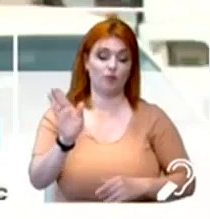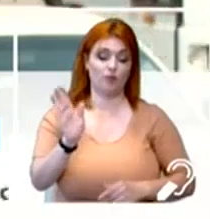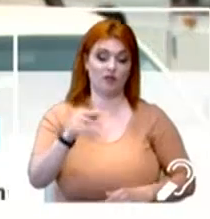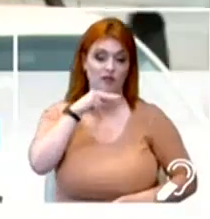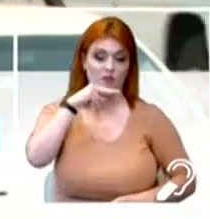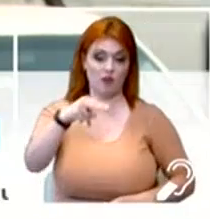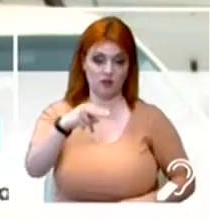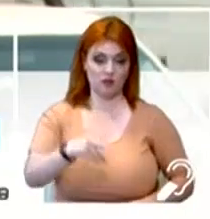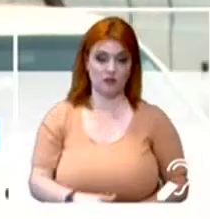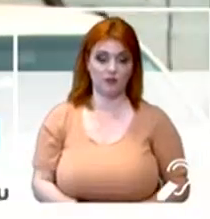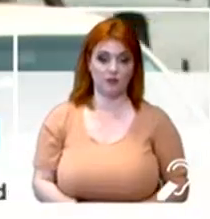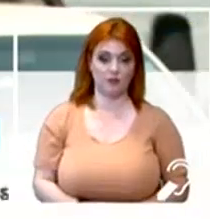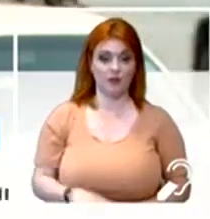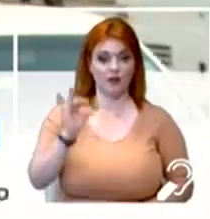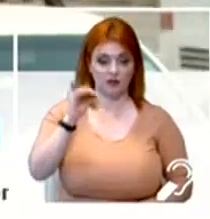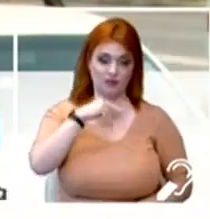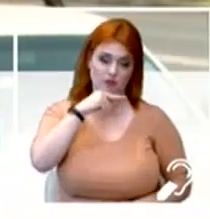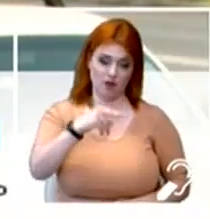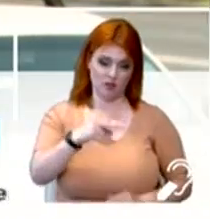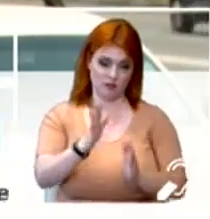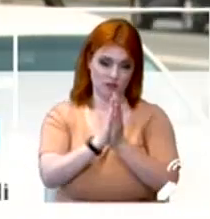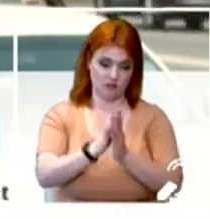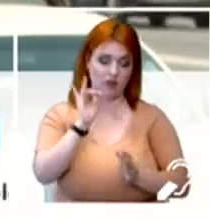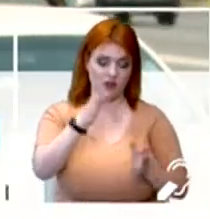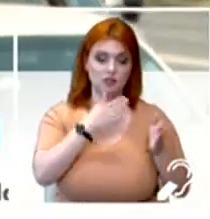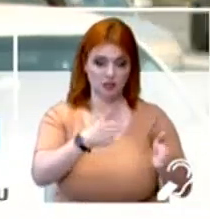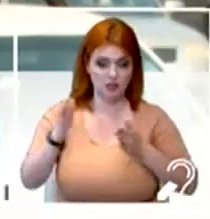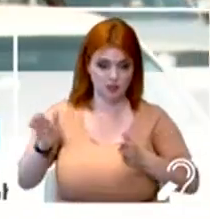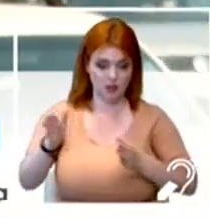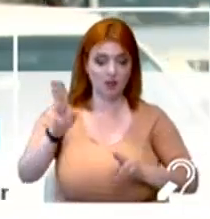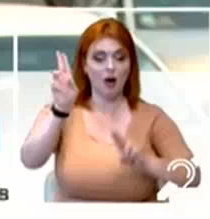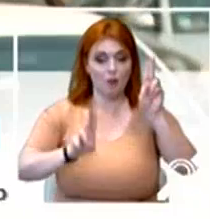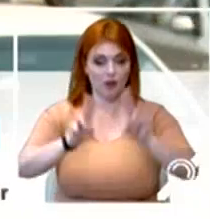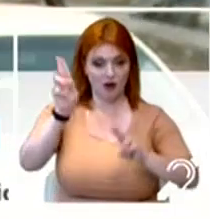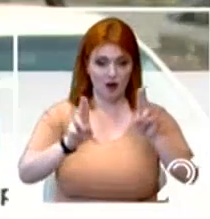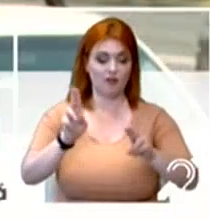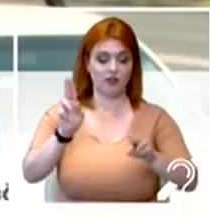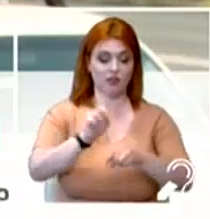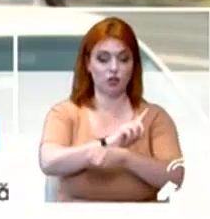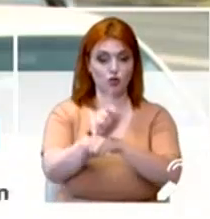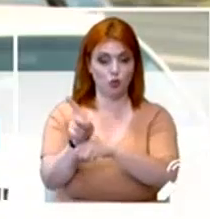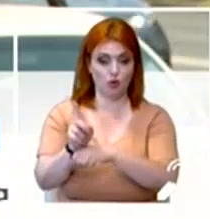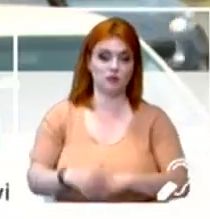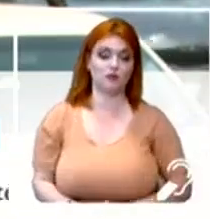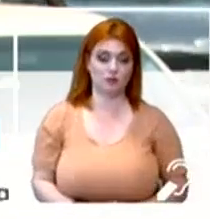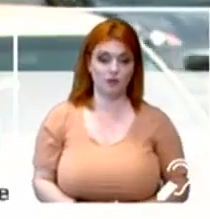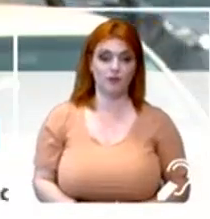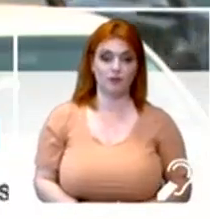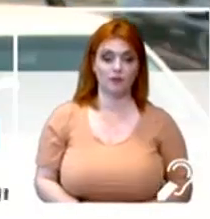meargă pe atent și să respecte regimul de viteză și nu doar regimul de viteză, dar